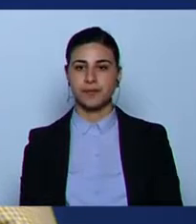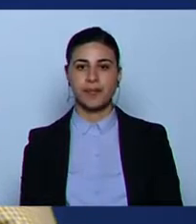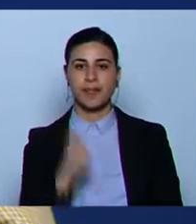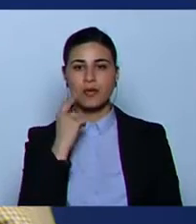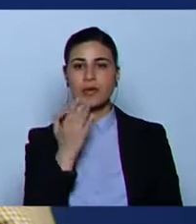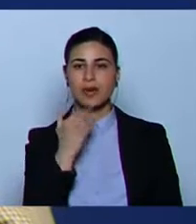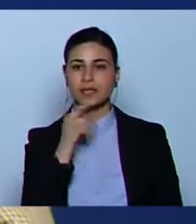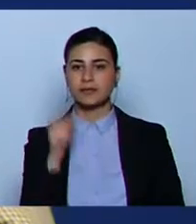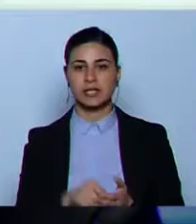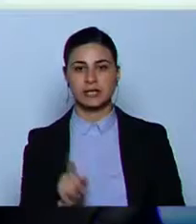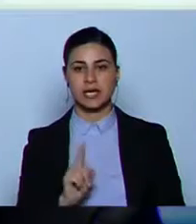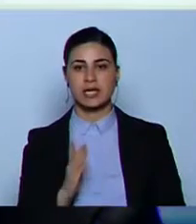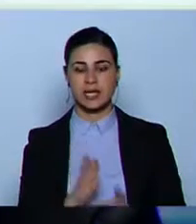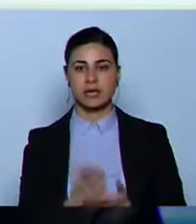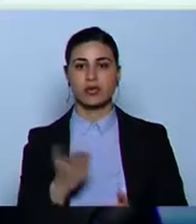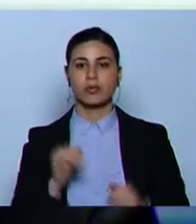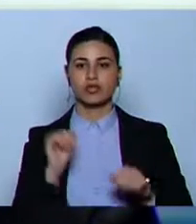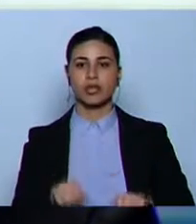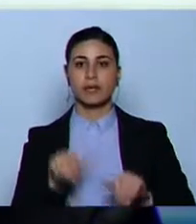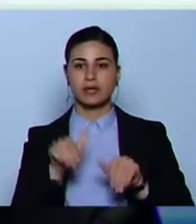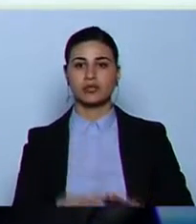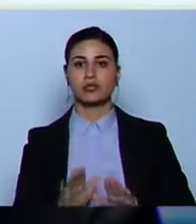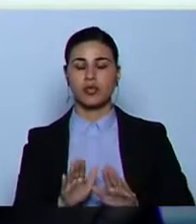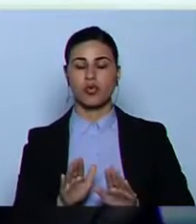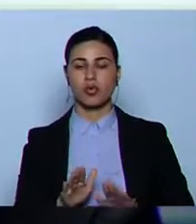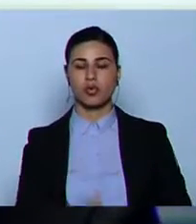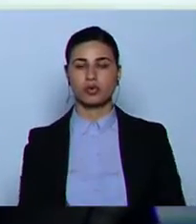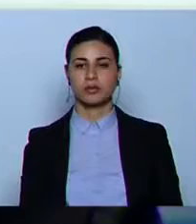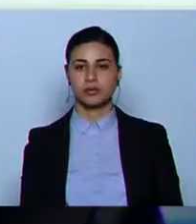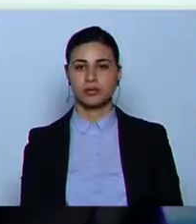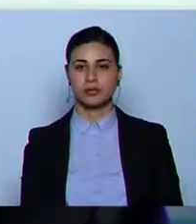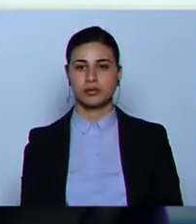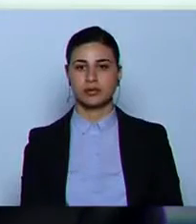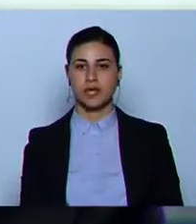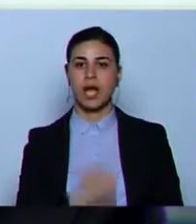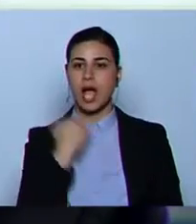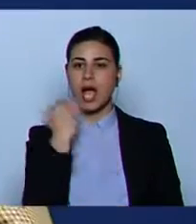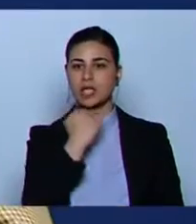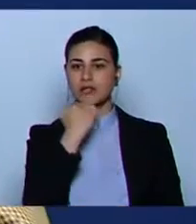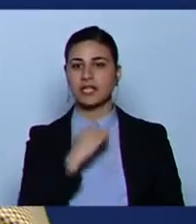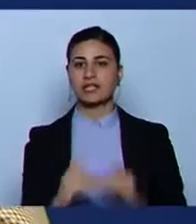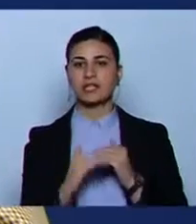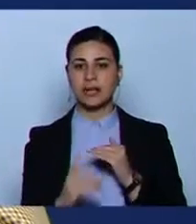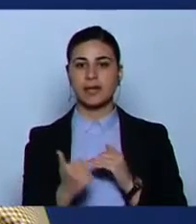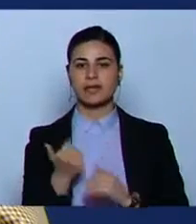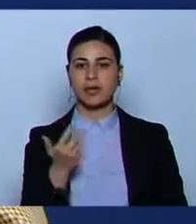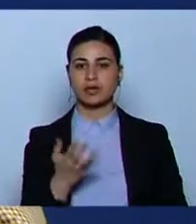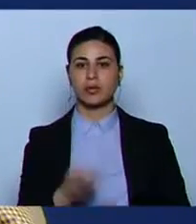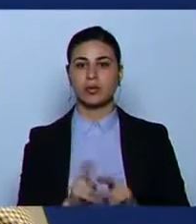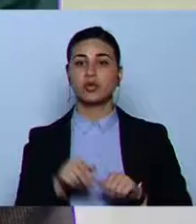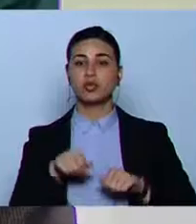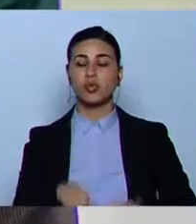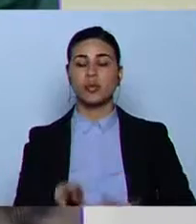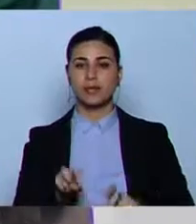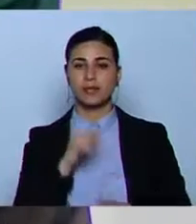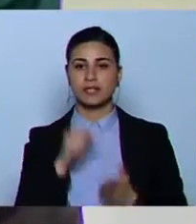მარტივი საკითხები, რომელიც შეიძლება რომ გადაწყდეს მხოლოდ ასფალტის საფარის რაოდენობით. ეს